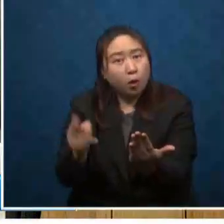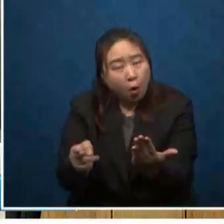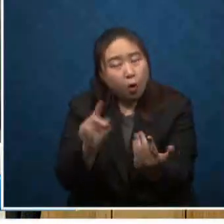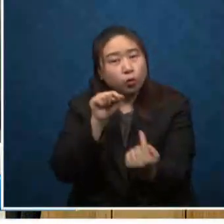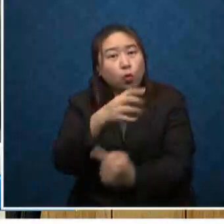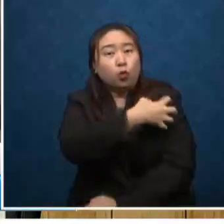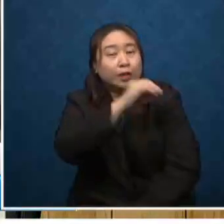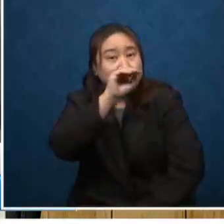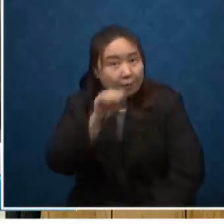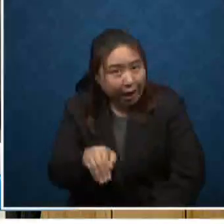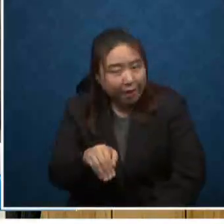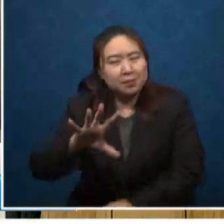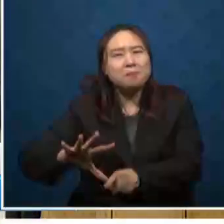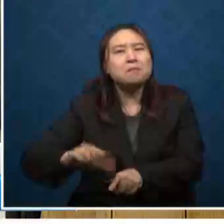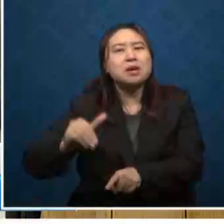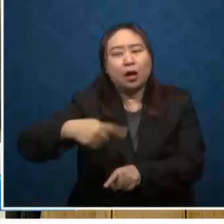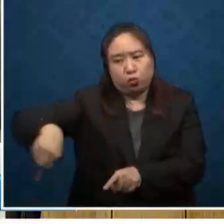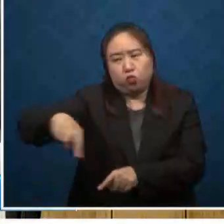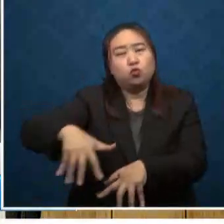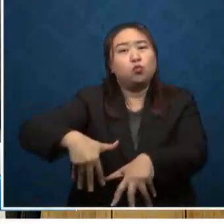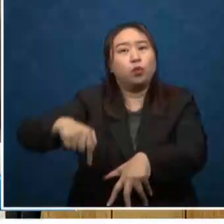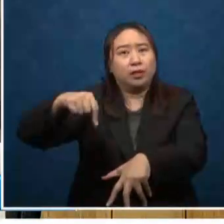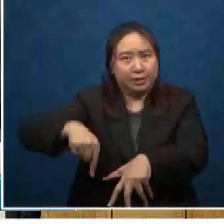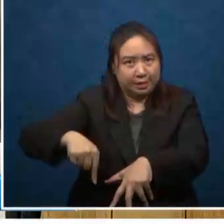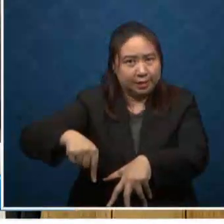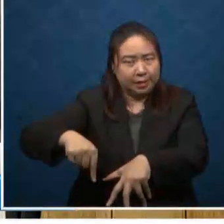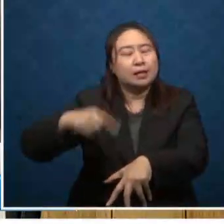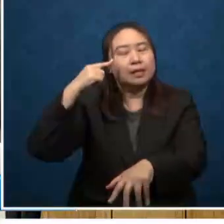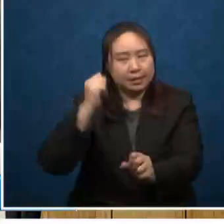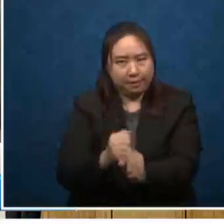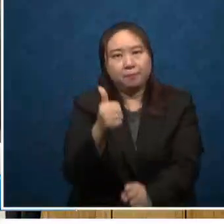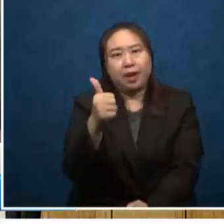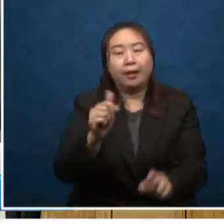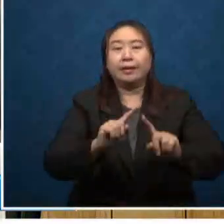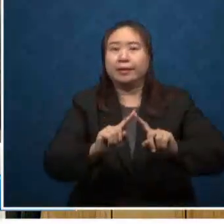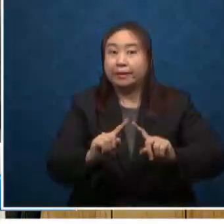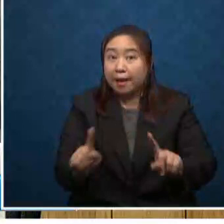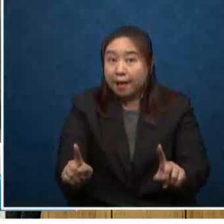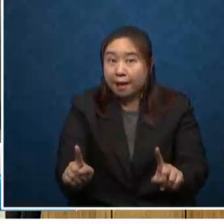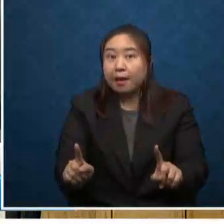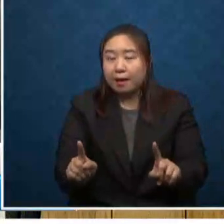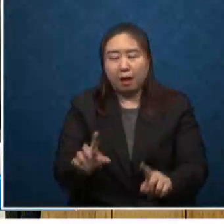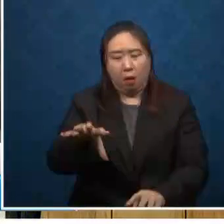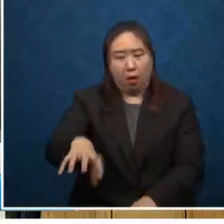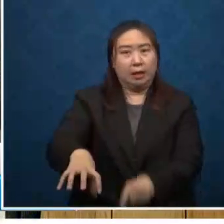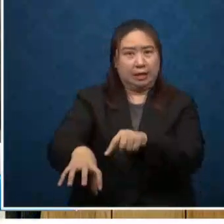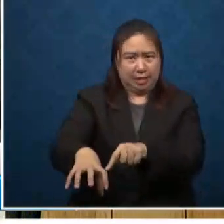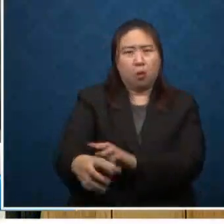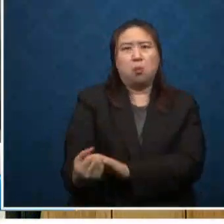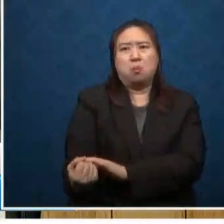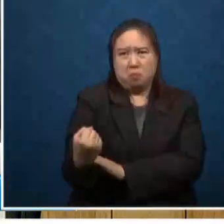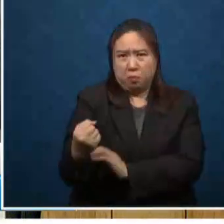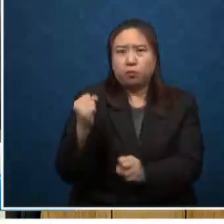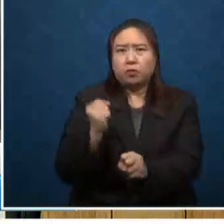นะครับก็คือเป็นชุมชนเมืองซึ่งก็ถือว่าเป็นไปได้ครับแต่ความเป็นจริงแล้วเนี่ยศักยภาพของเขามีมากกว่านั้น